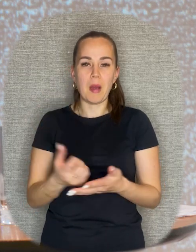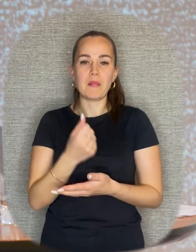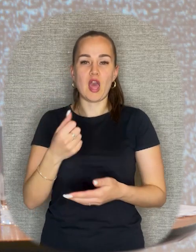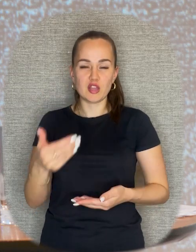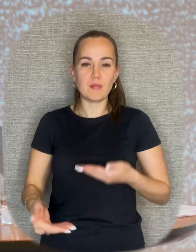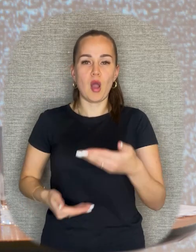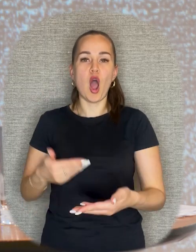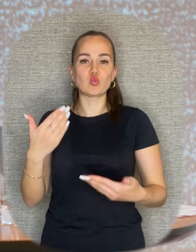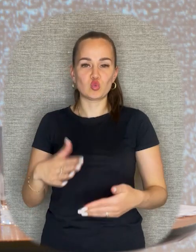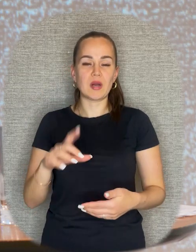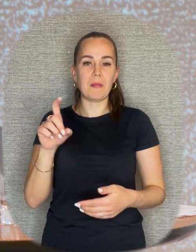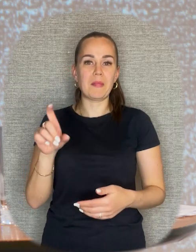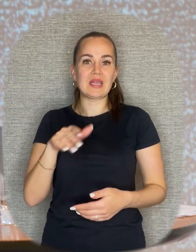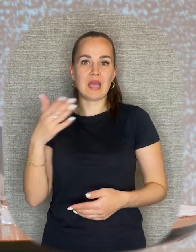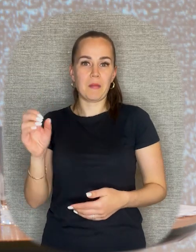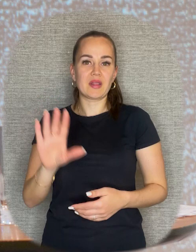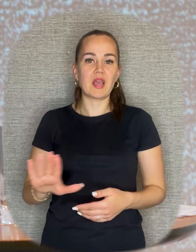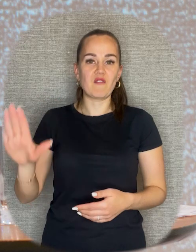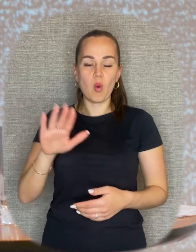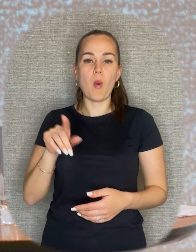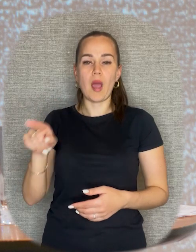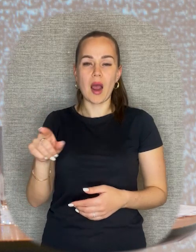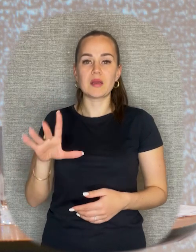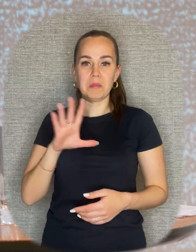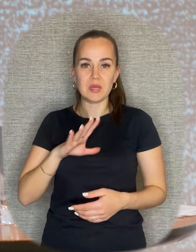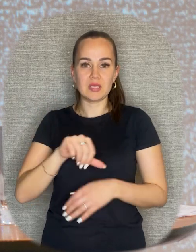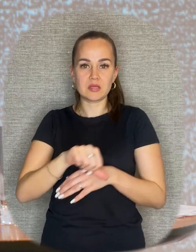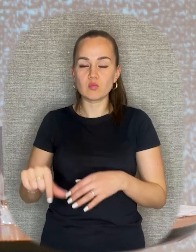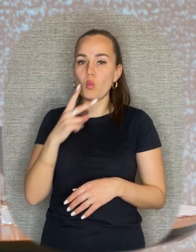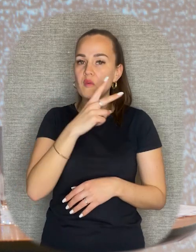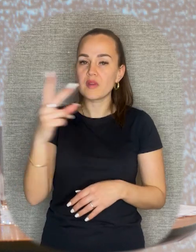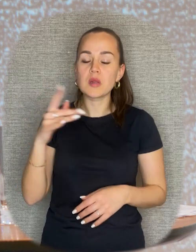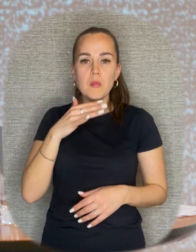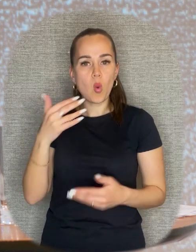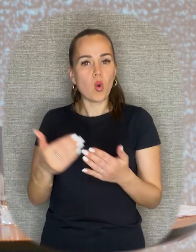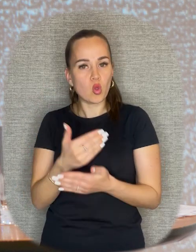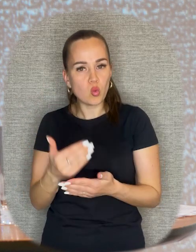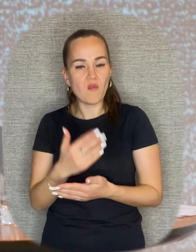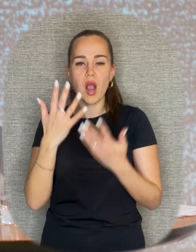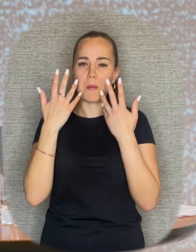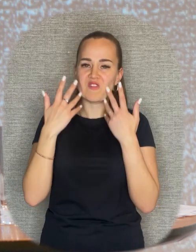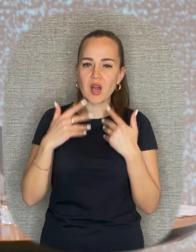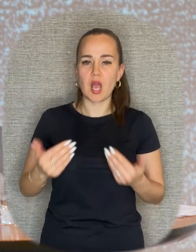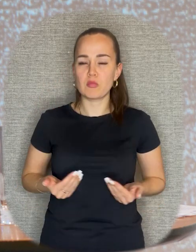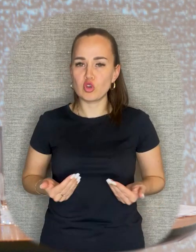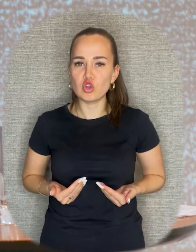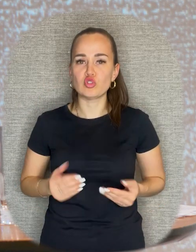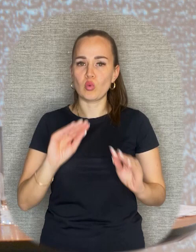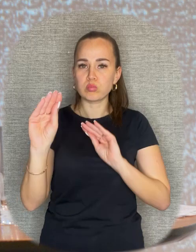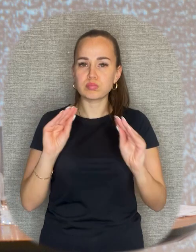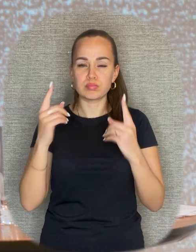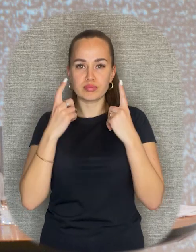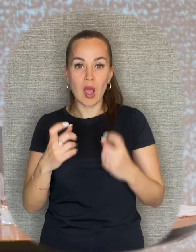докладов наши бойцы проходящие сейчас с боями победным маршем по Западной Европе побывав за